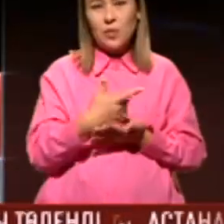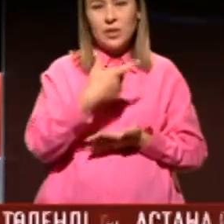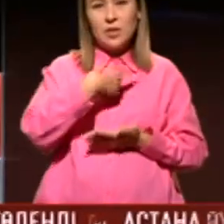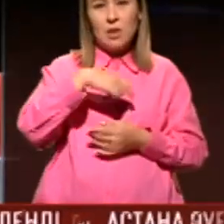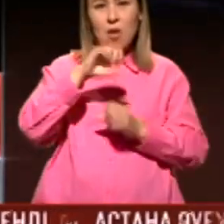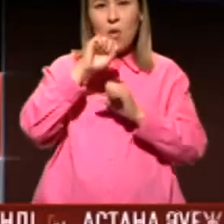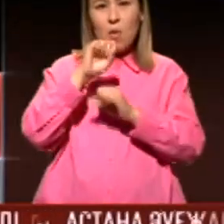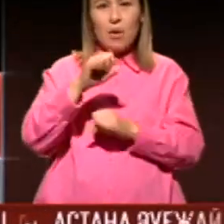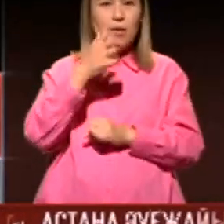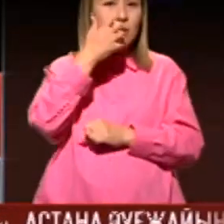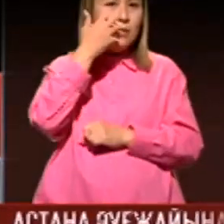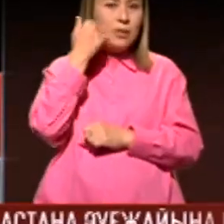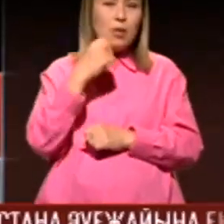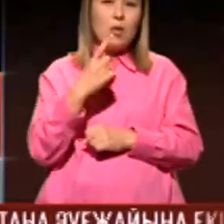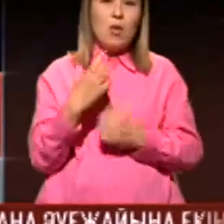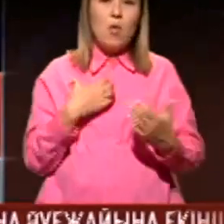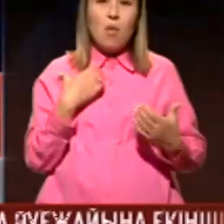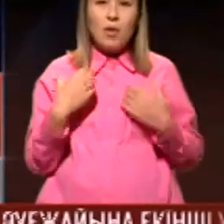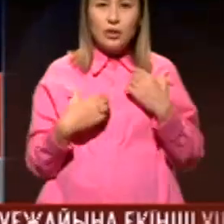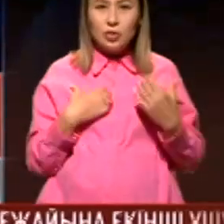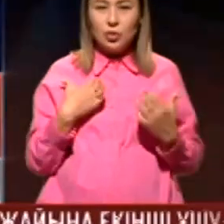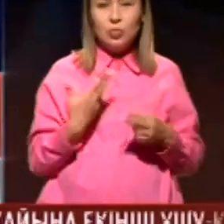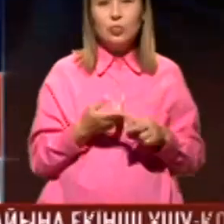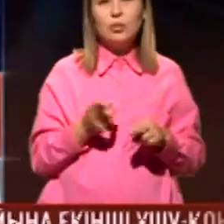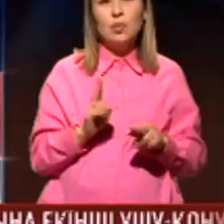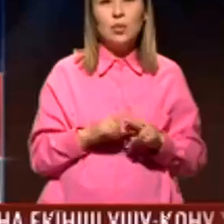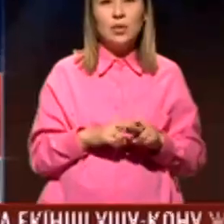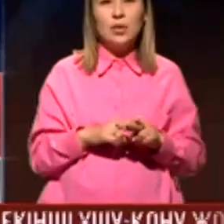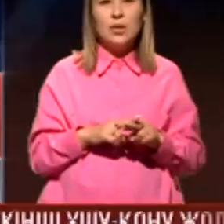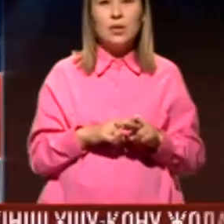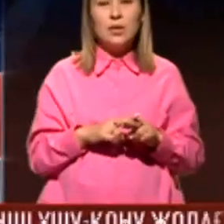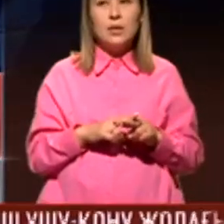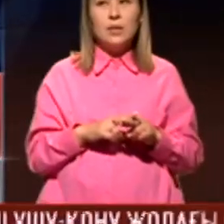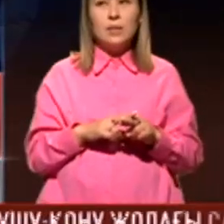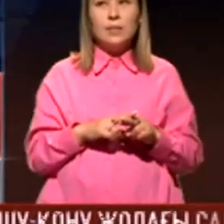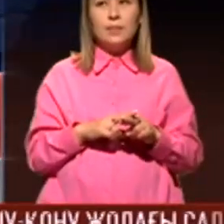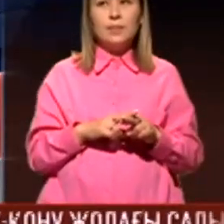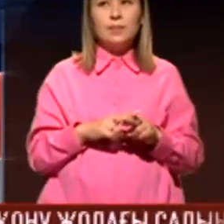қорғау тұрғысынан, қорқыныш тұрғысынан, жаңағы